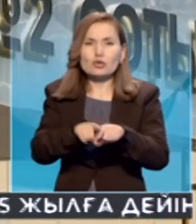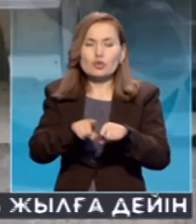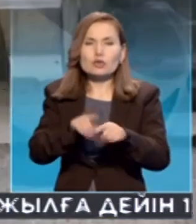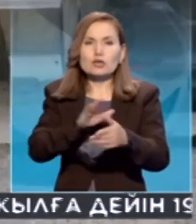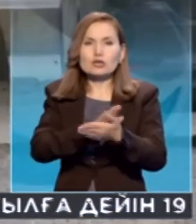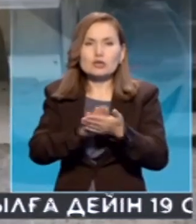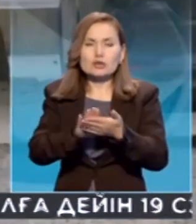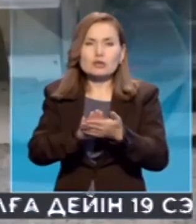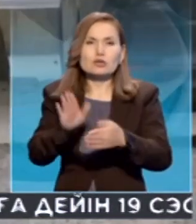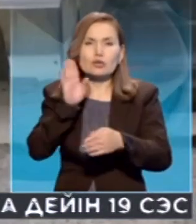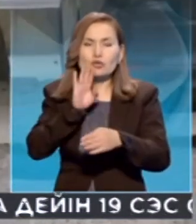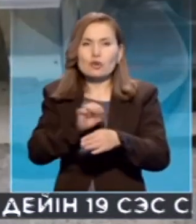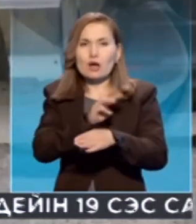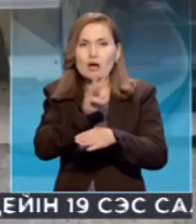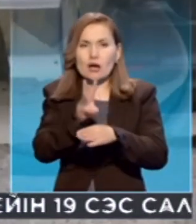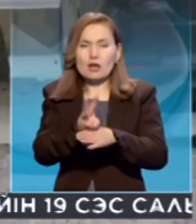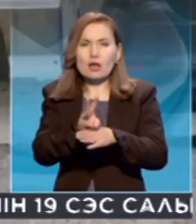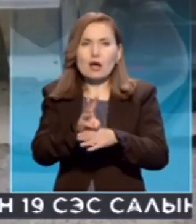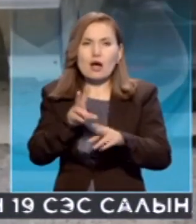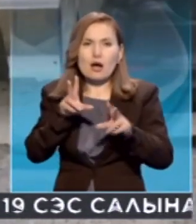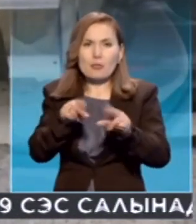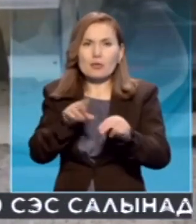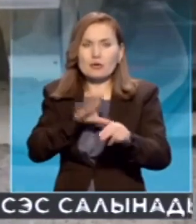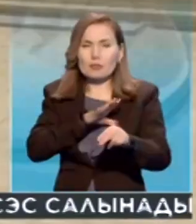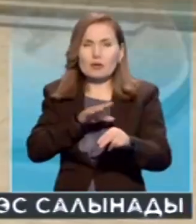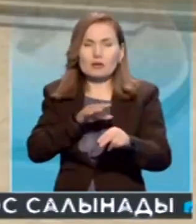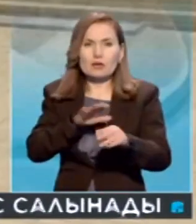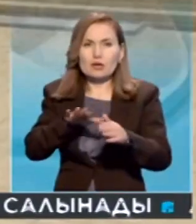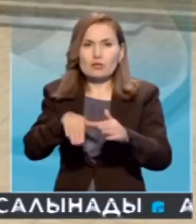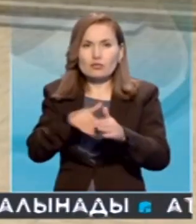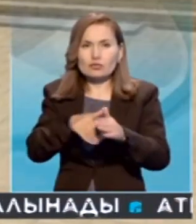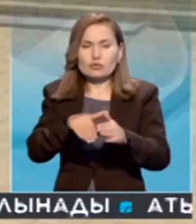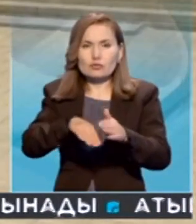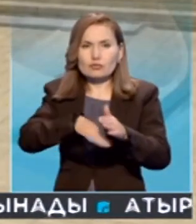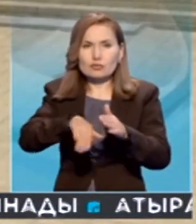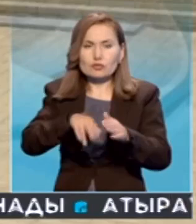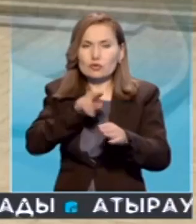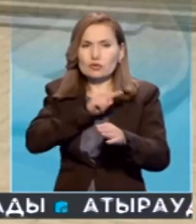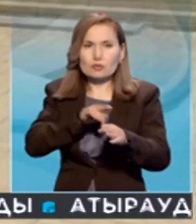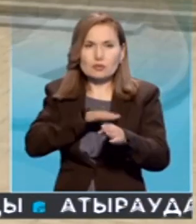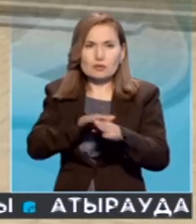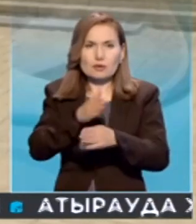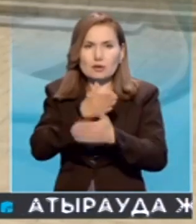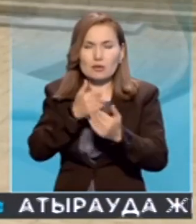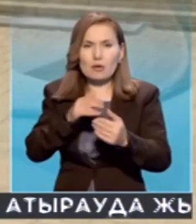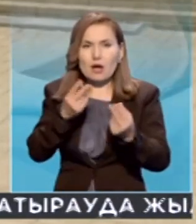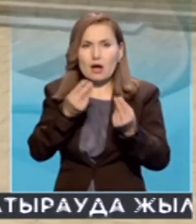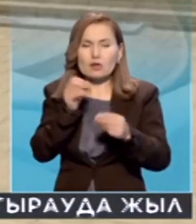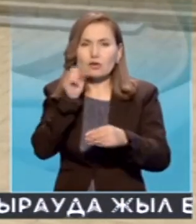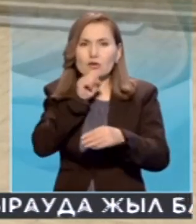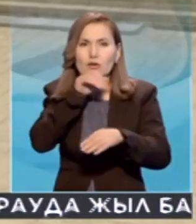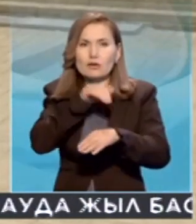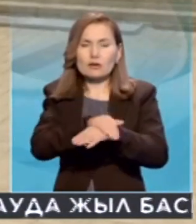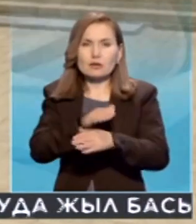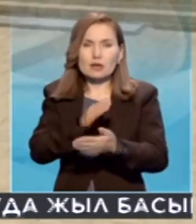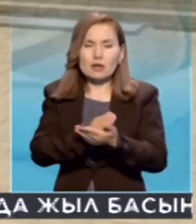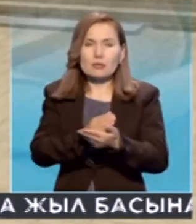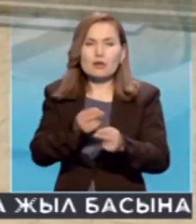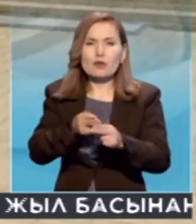сол күйінше тоқтап тұр. Сотталғандар мемлекет жұмысын атқарды деген жалған актілерге қол